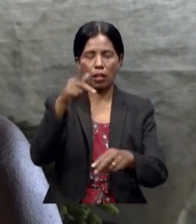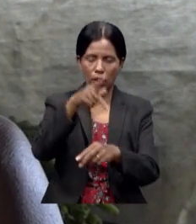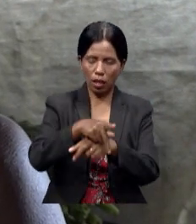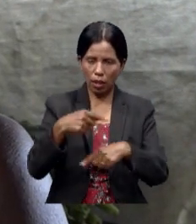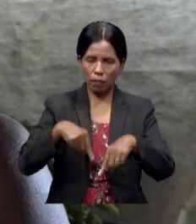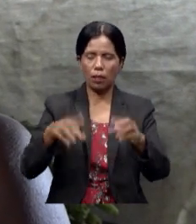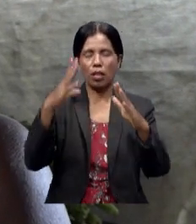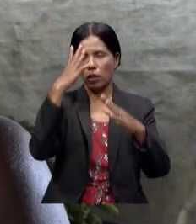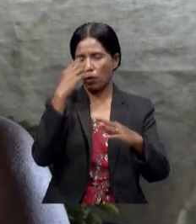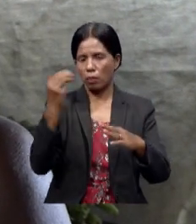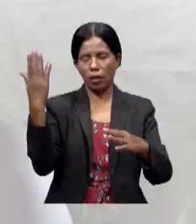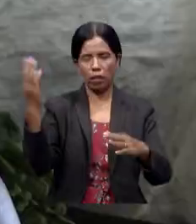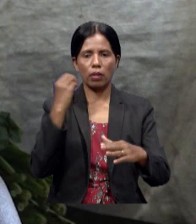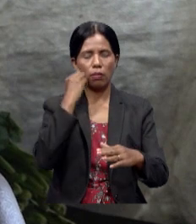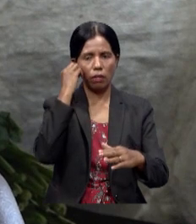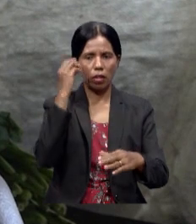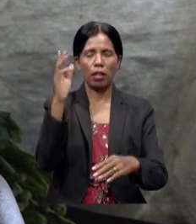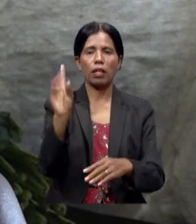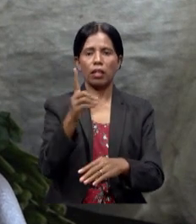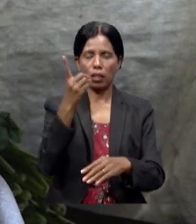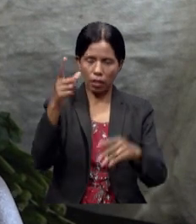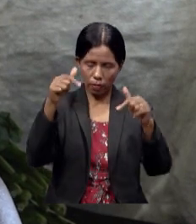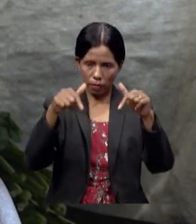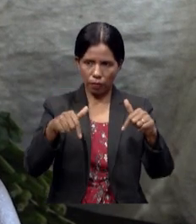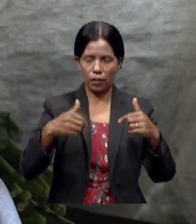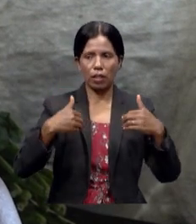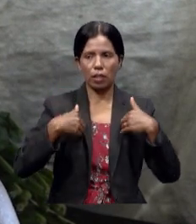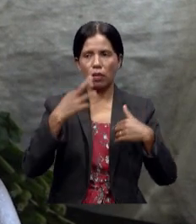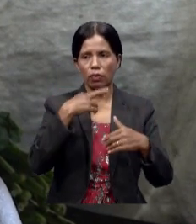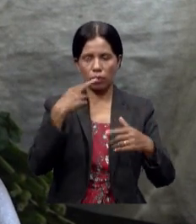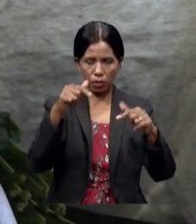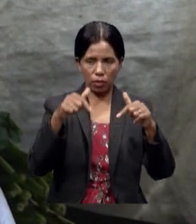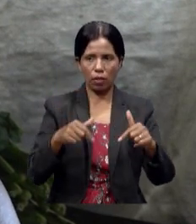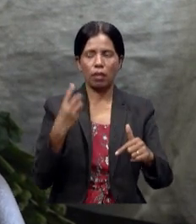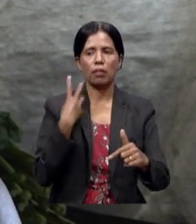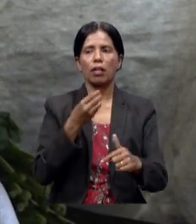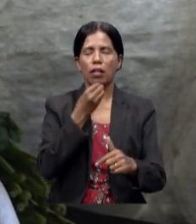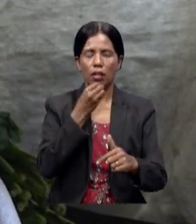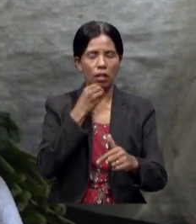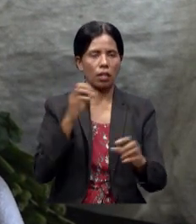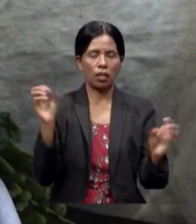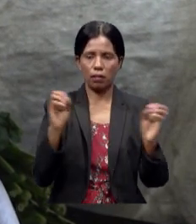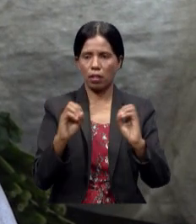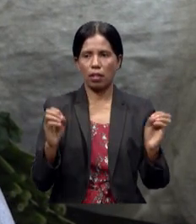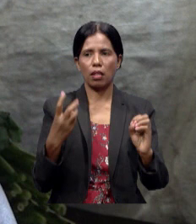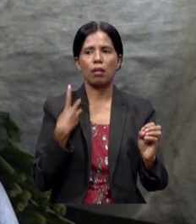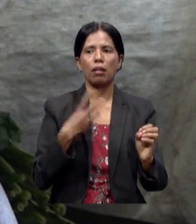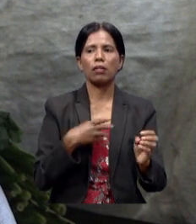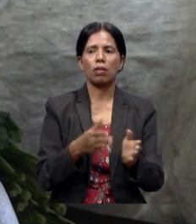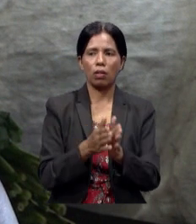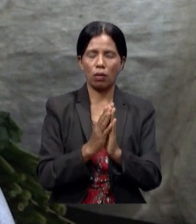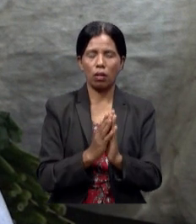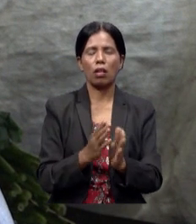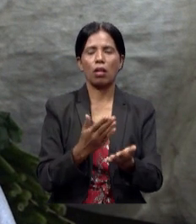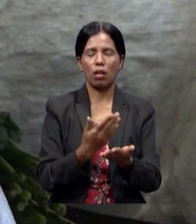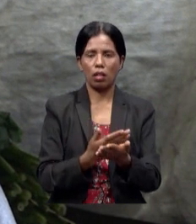uma. Loro mak mai. Se iya am hula fos karon hot mai tau. Am han hutona makan la iya na. Am tingki ser ba hula fos hak nau